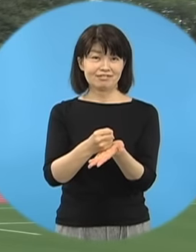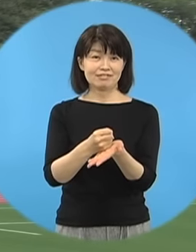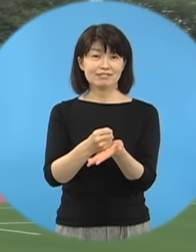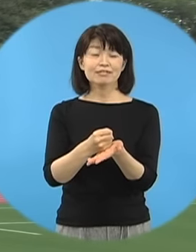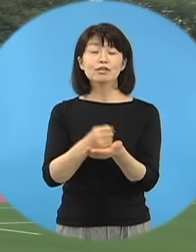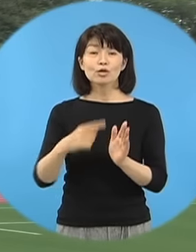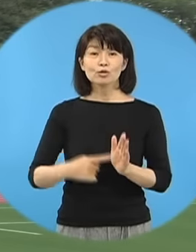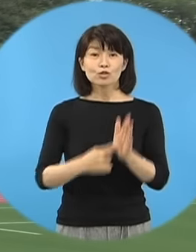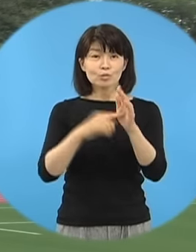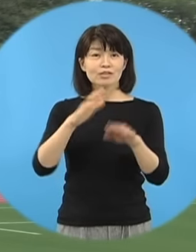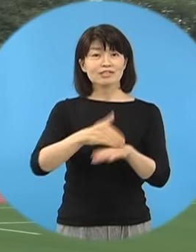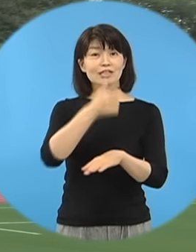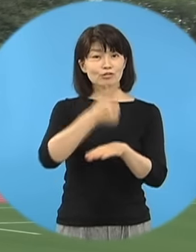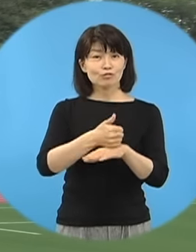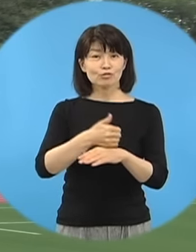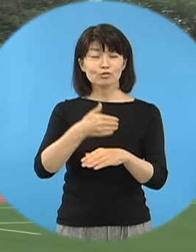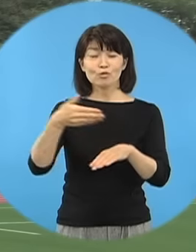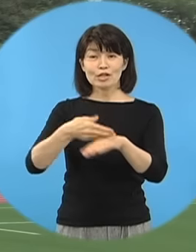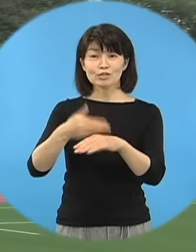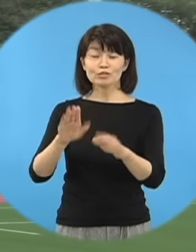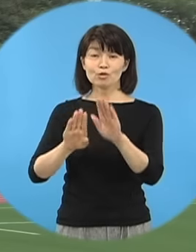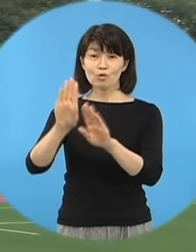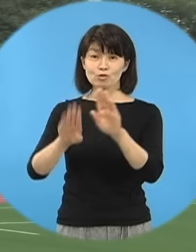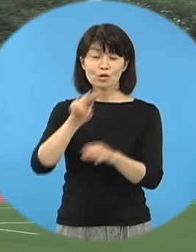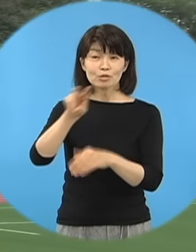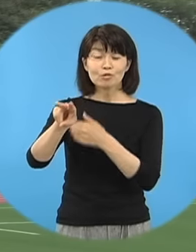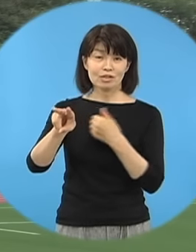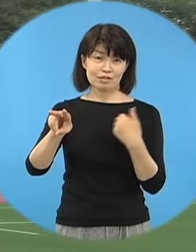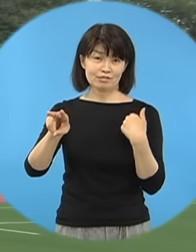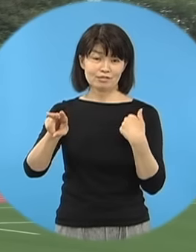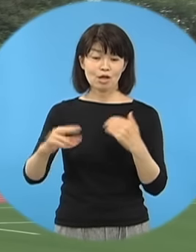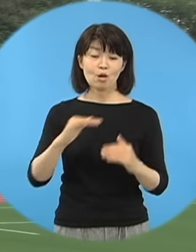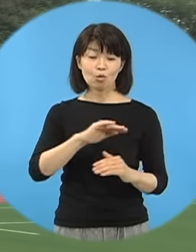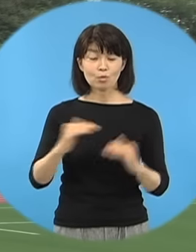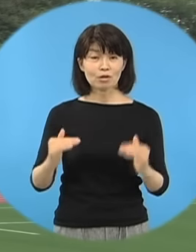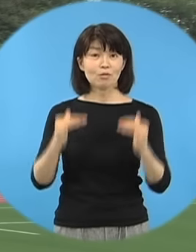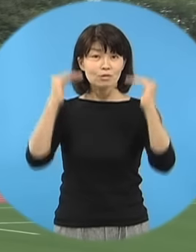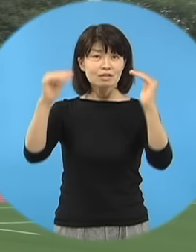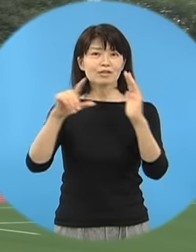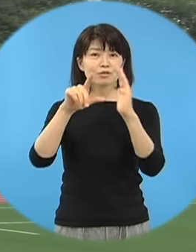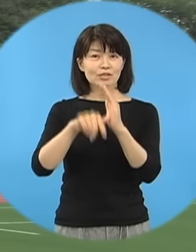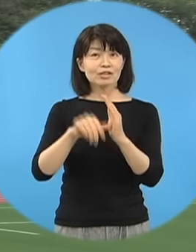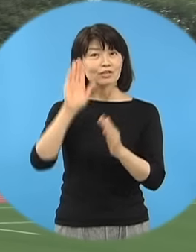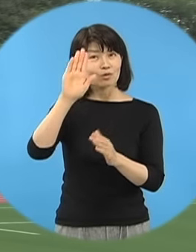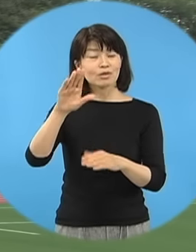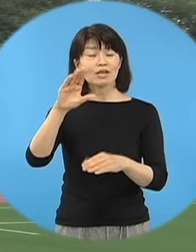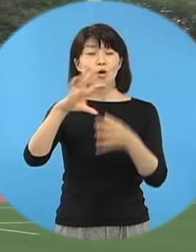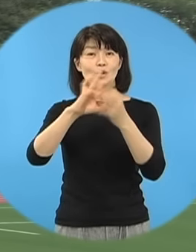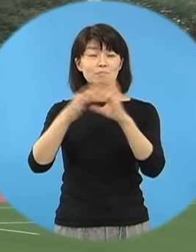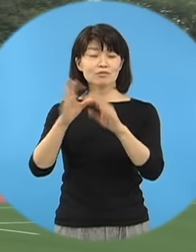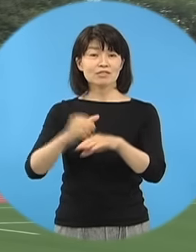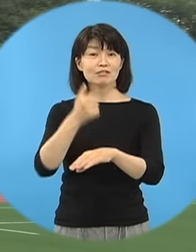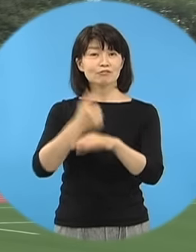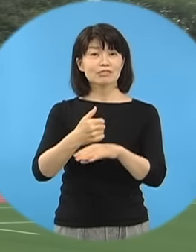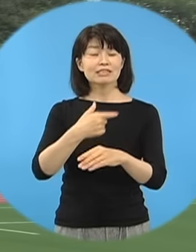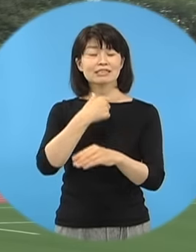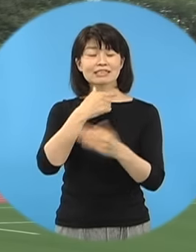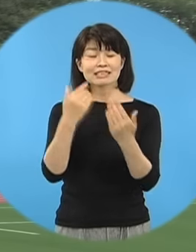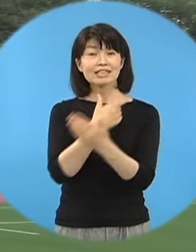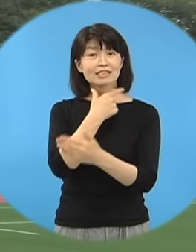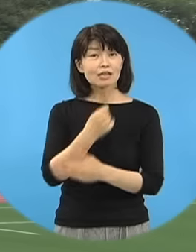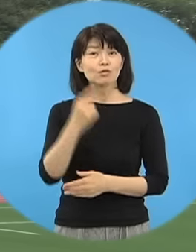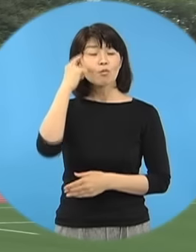です一流選手の練習を間近に見ることができるので将来オリンピック選手になりたいという夢や希望を持つきっかけに